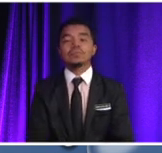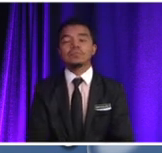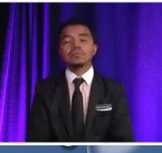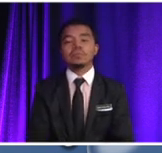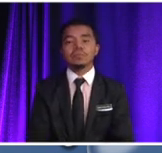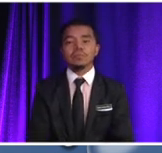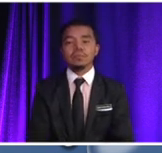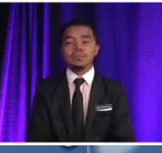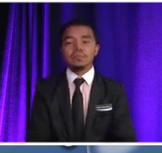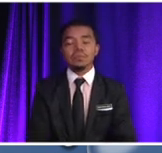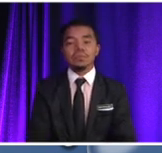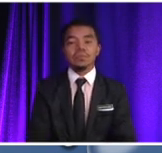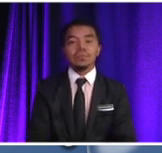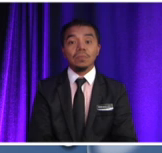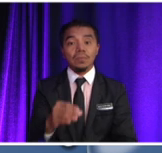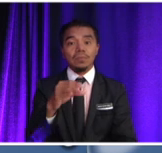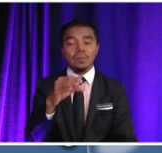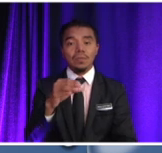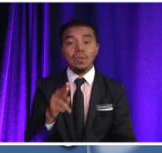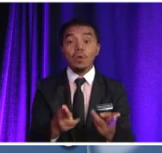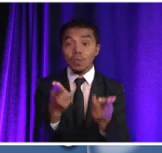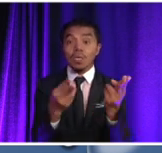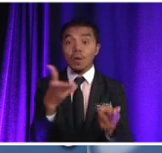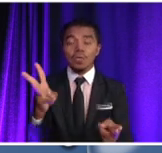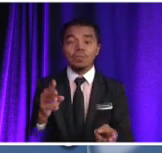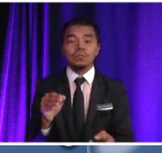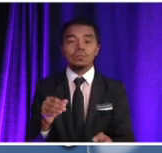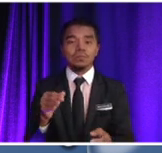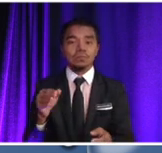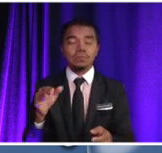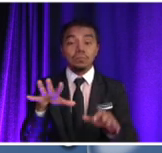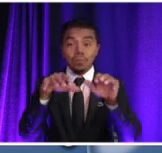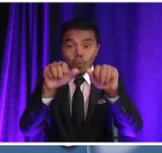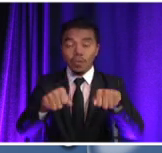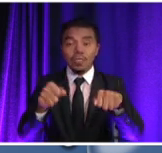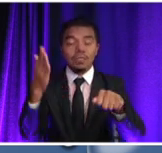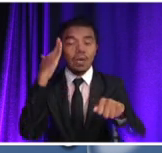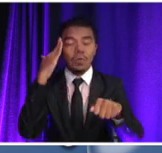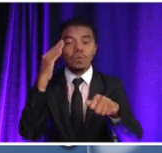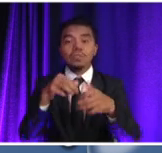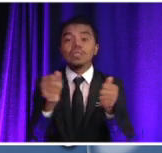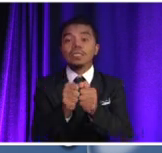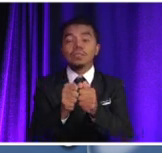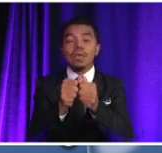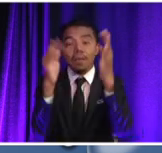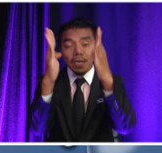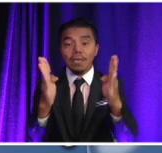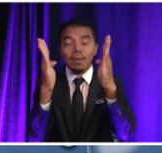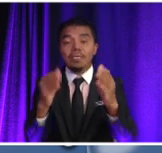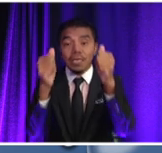pasti agency-argensi kerajaan yang boleh menyediakan berbagai bantuan Apabila mereka memerlukan supaya